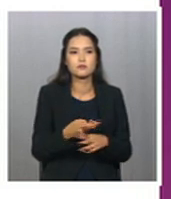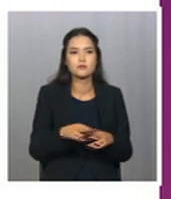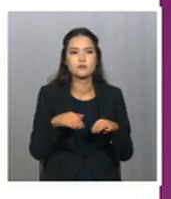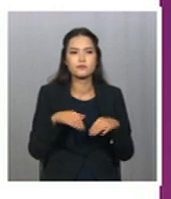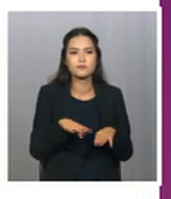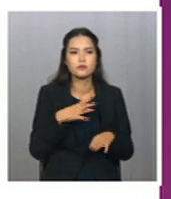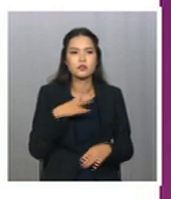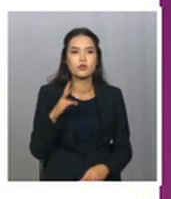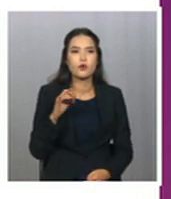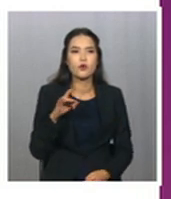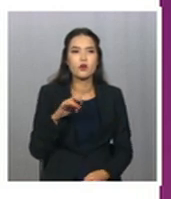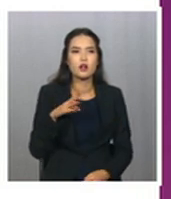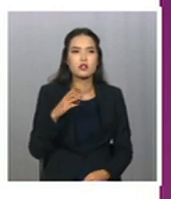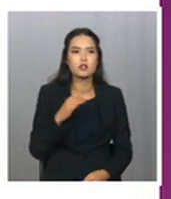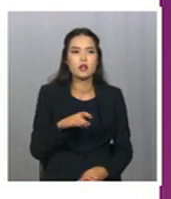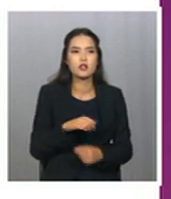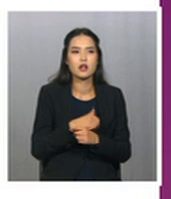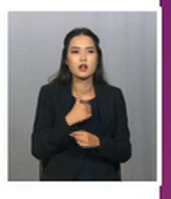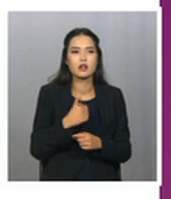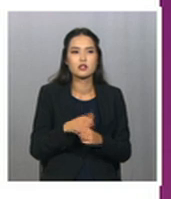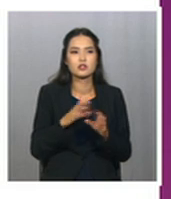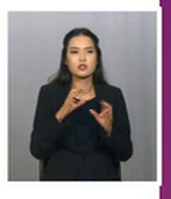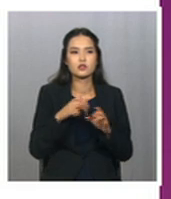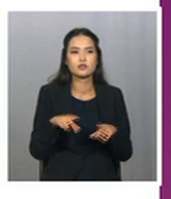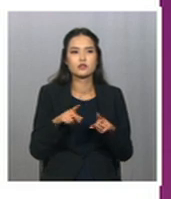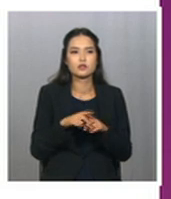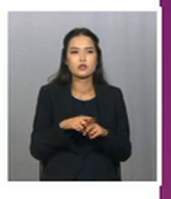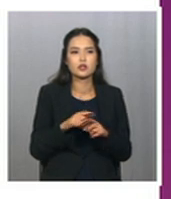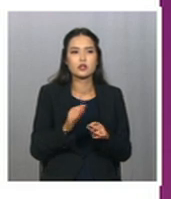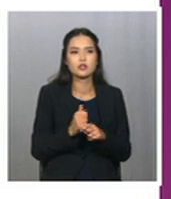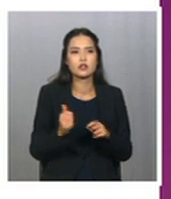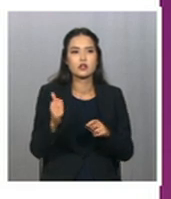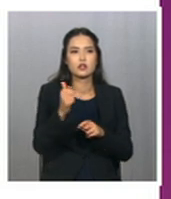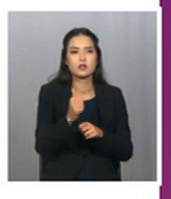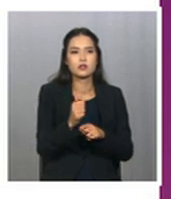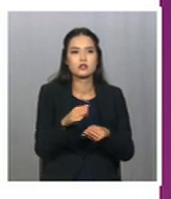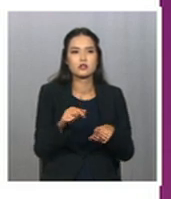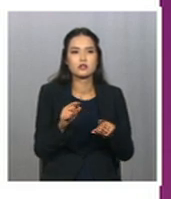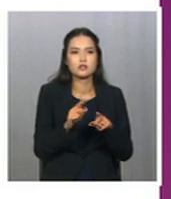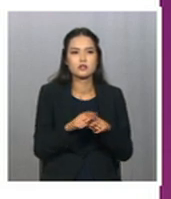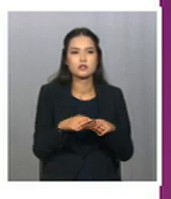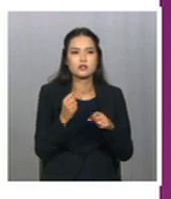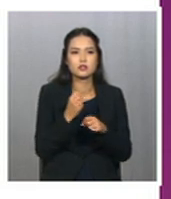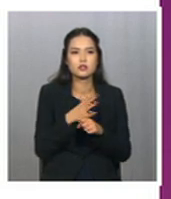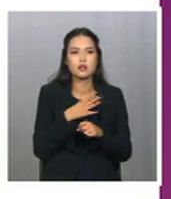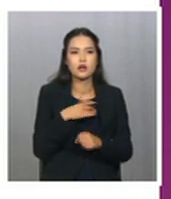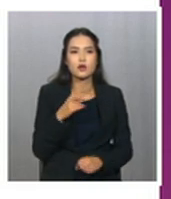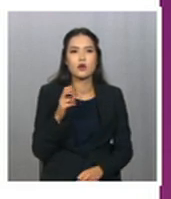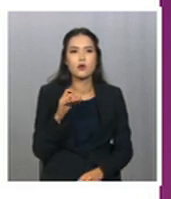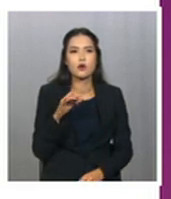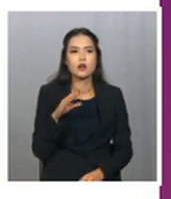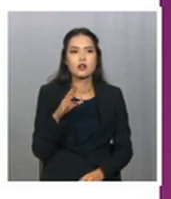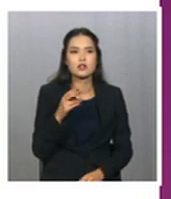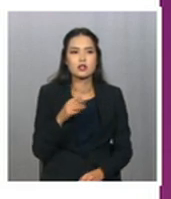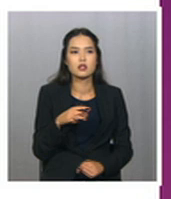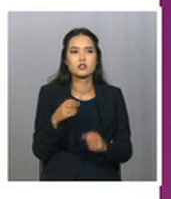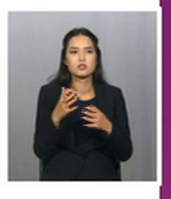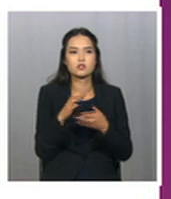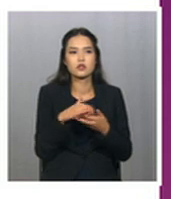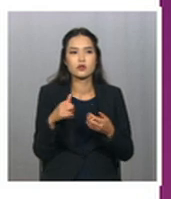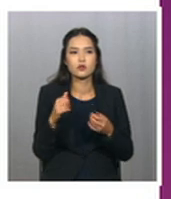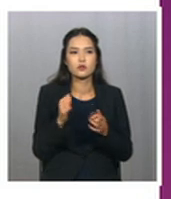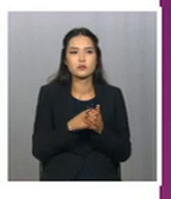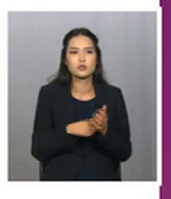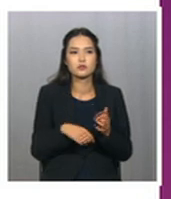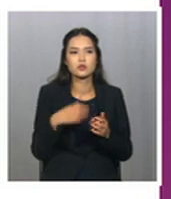ханды салтанатты түрде таққа отырғызу рәсімдері жасалды. Құрылтайды шақыру мерзімі күні